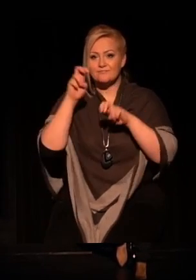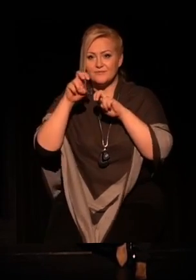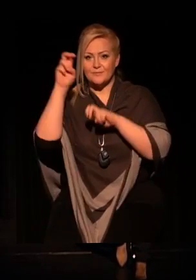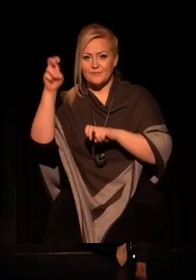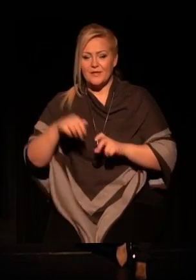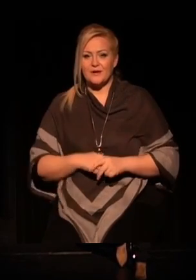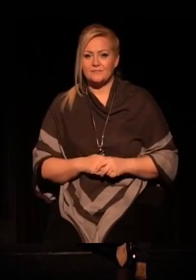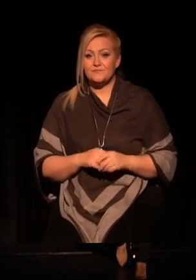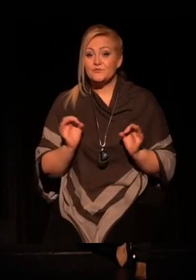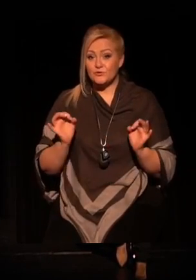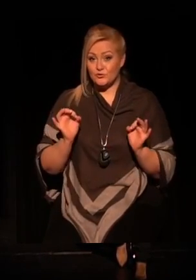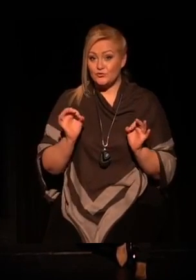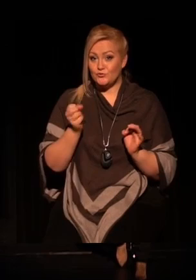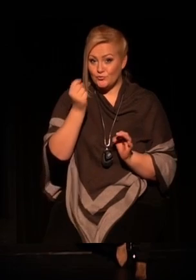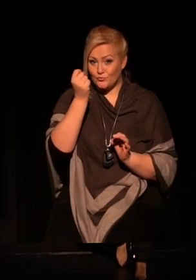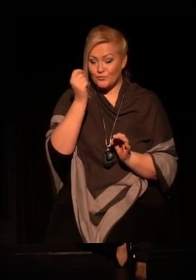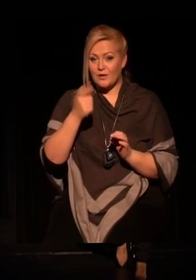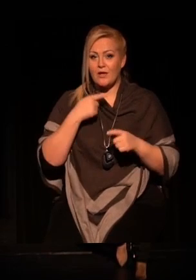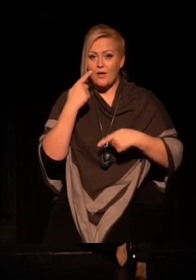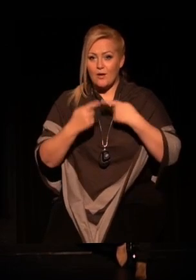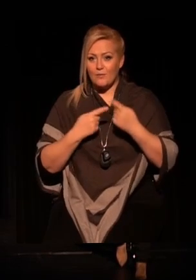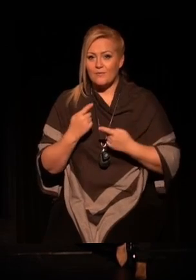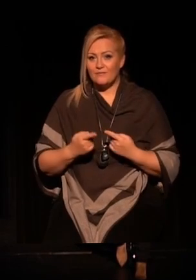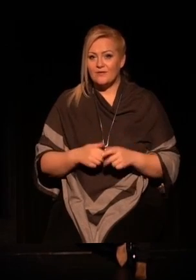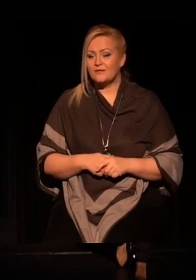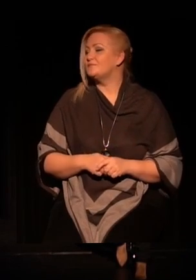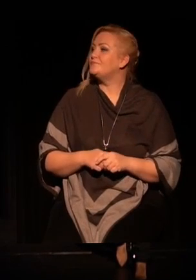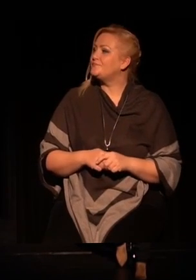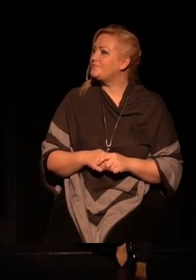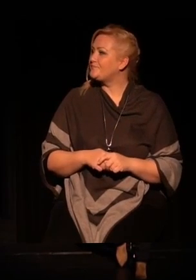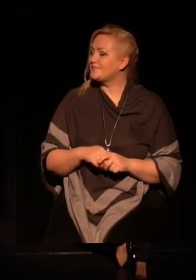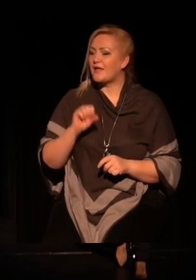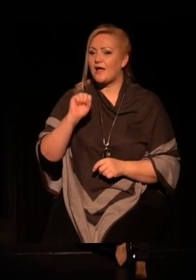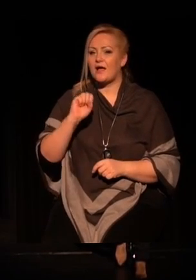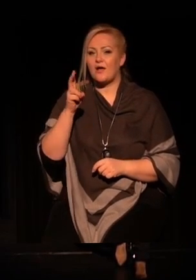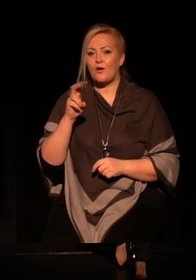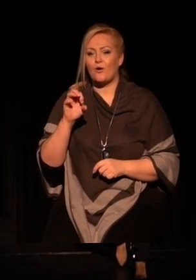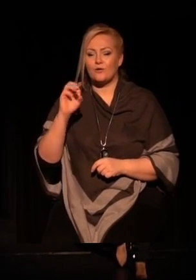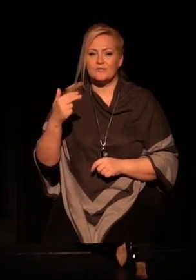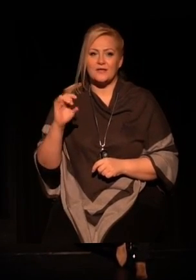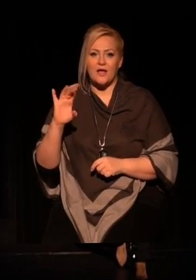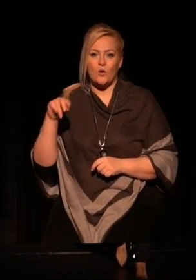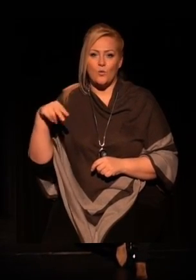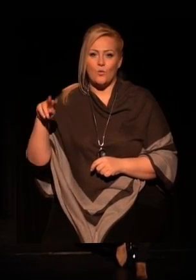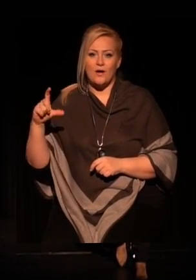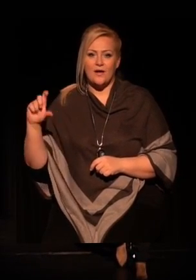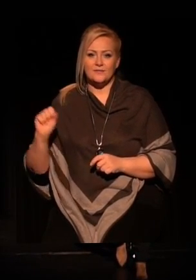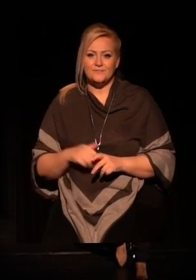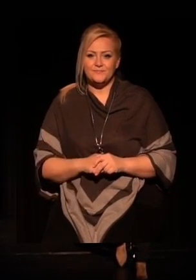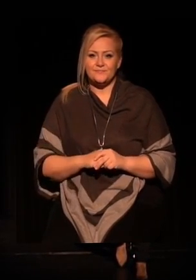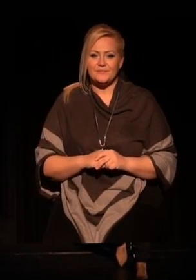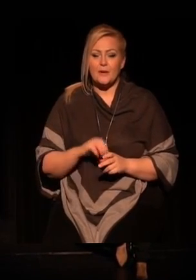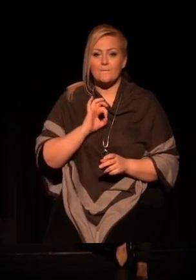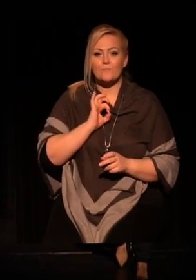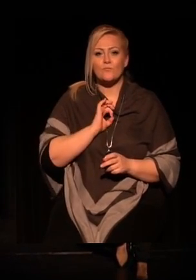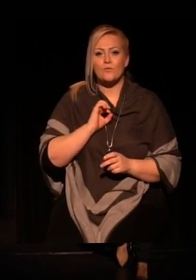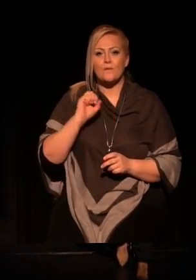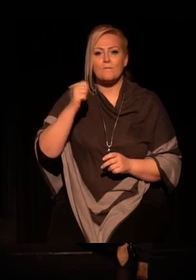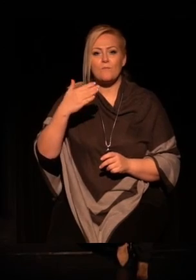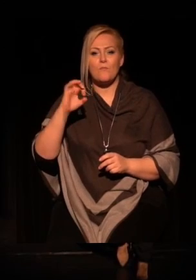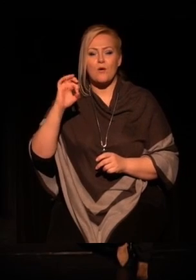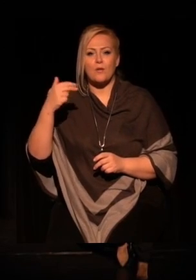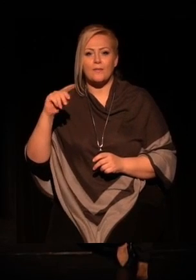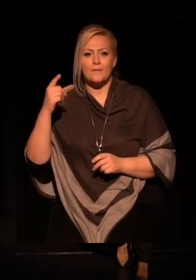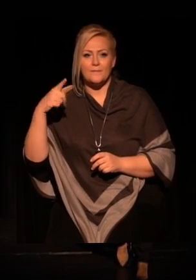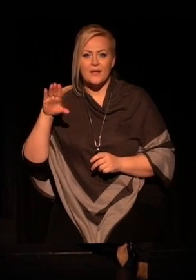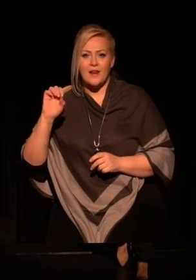o każdym z nich może powiedzieć moja Aconcagua, mój Elbrus, mój Mont Blanc, czy